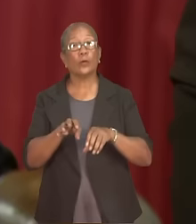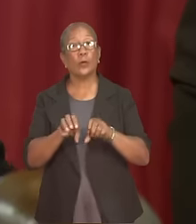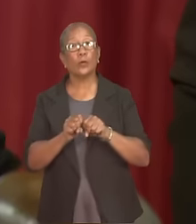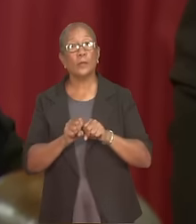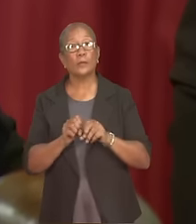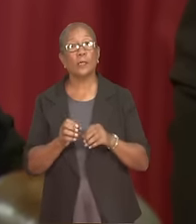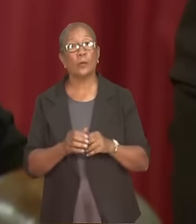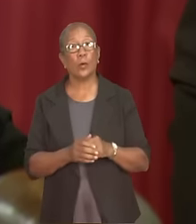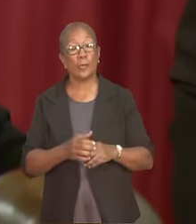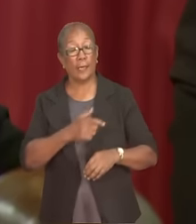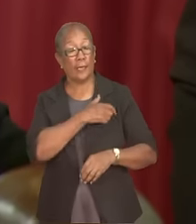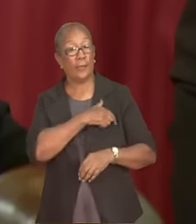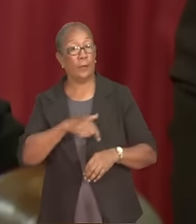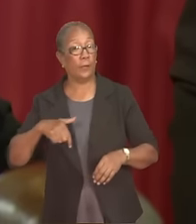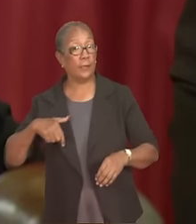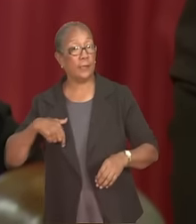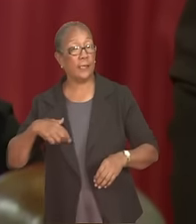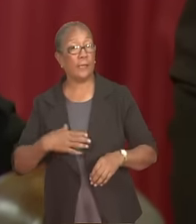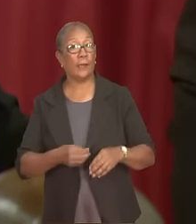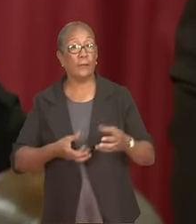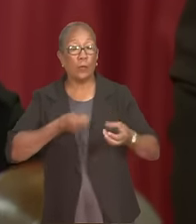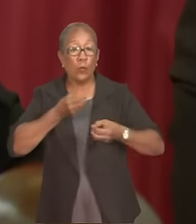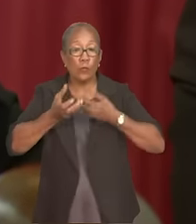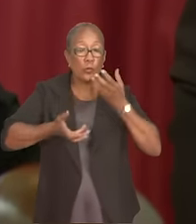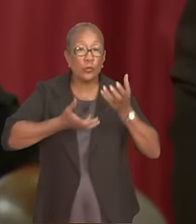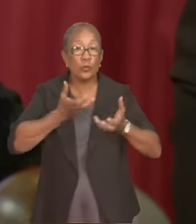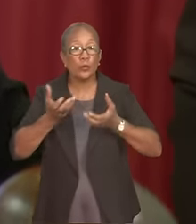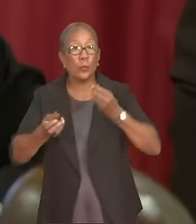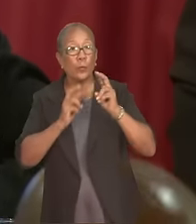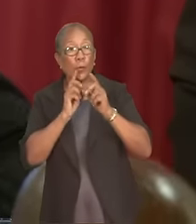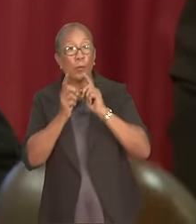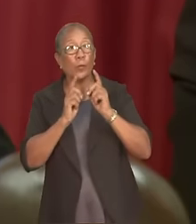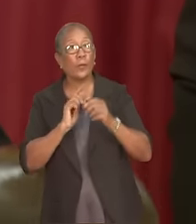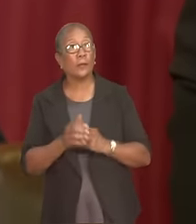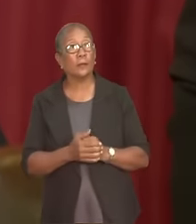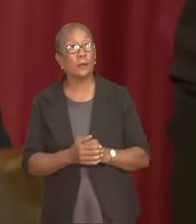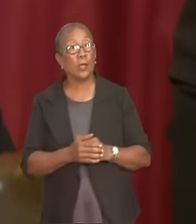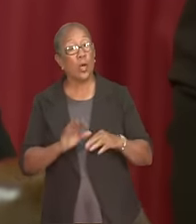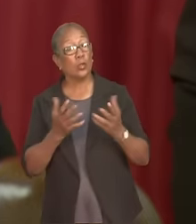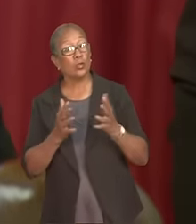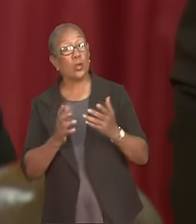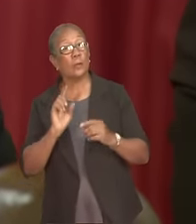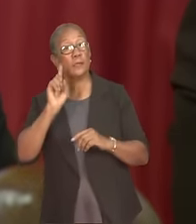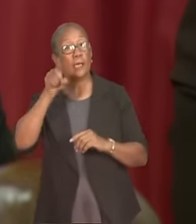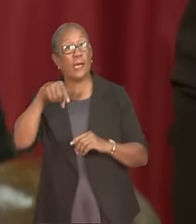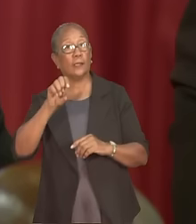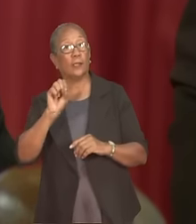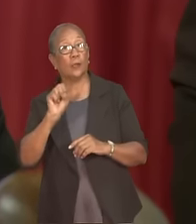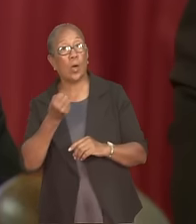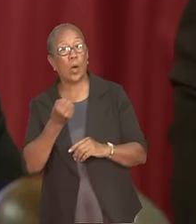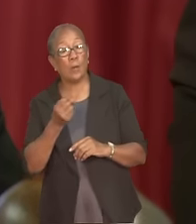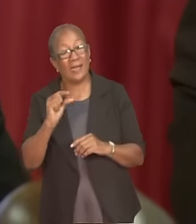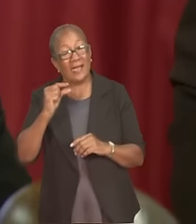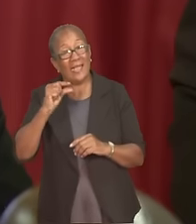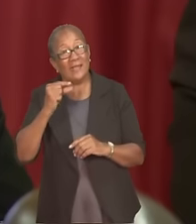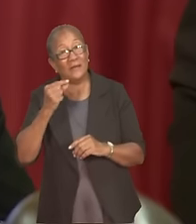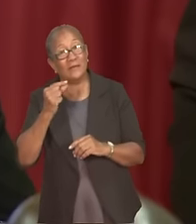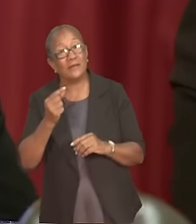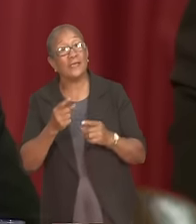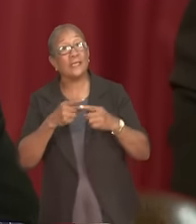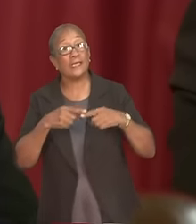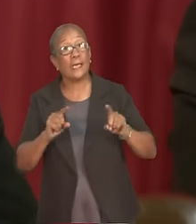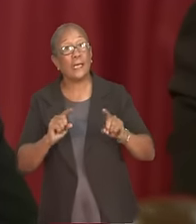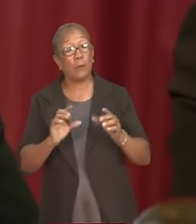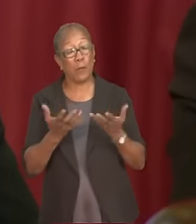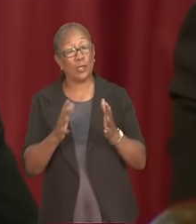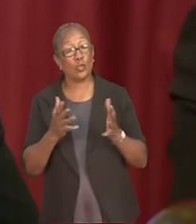De president heeft daar net over gesproken. Soms gaat het om kleine verschillen, maar soms